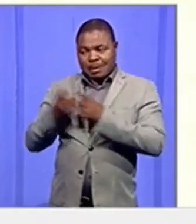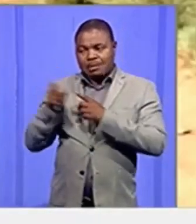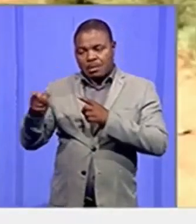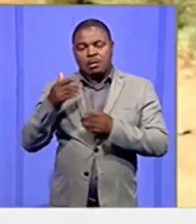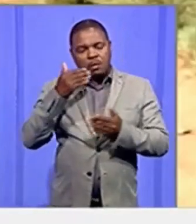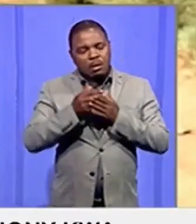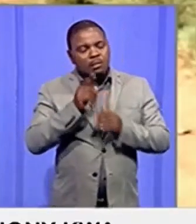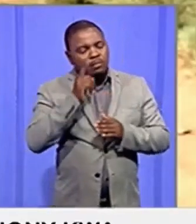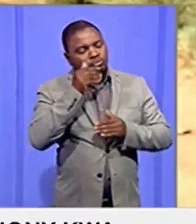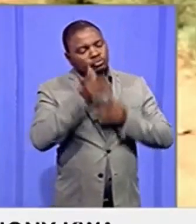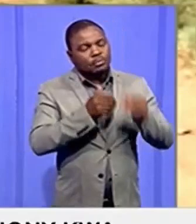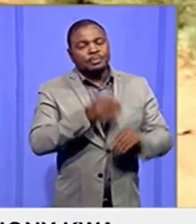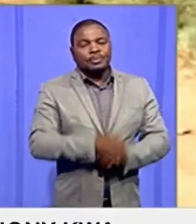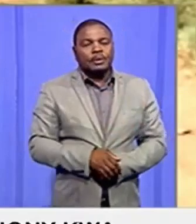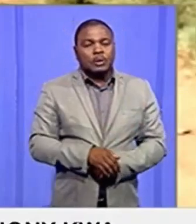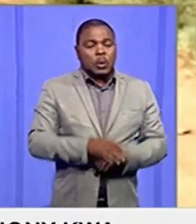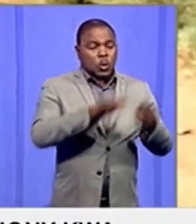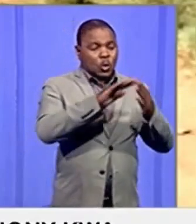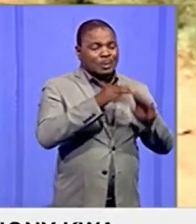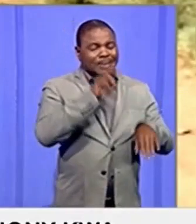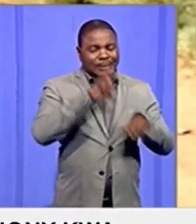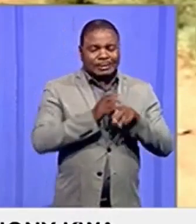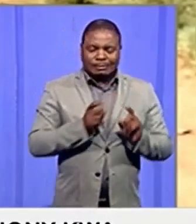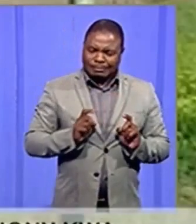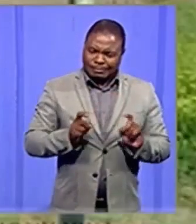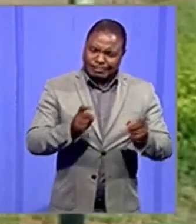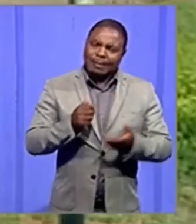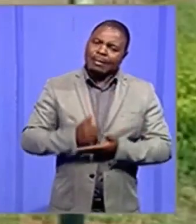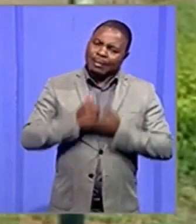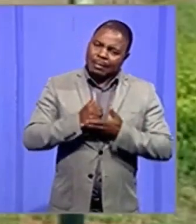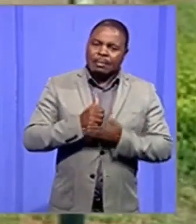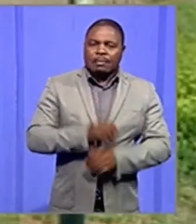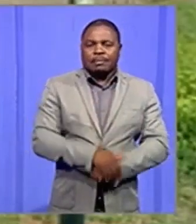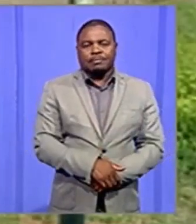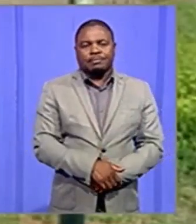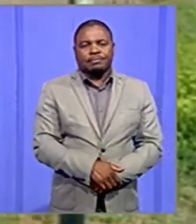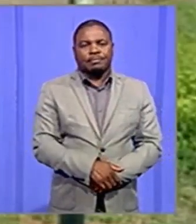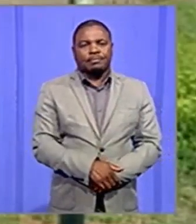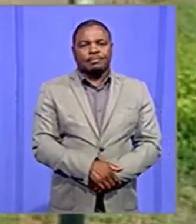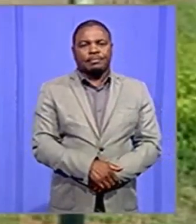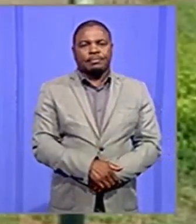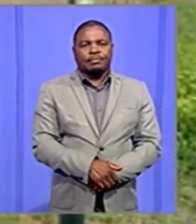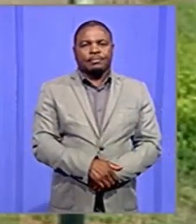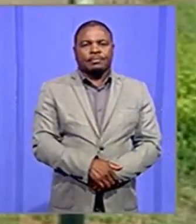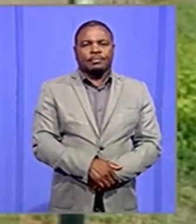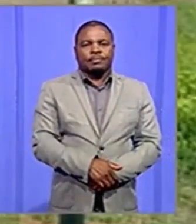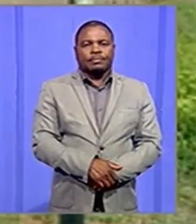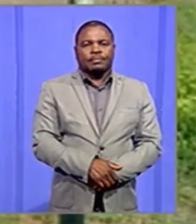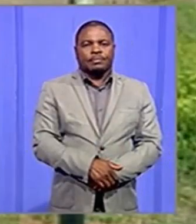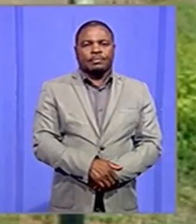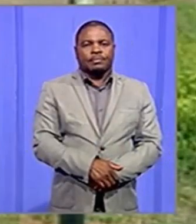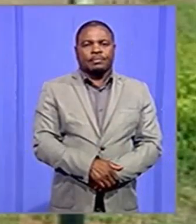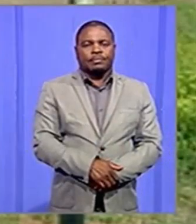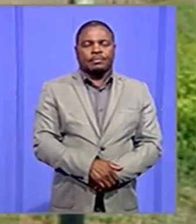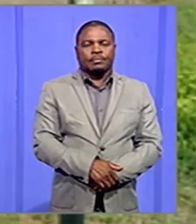dikgato. Baahi ba kopa thuso ka potlako. Selwane Gagau, SABC News, Colini.